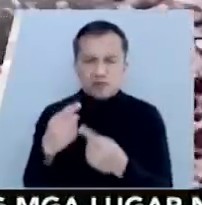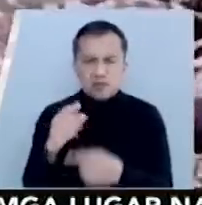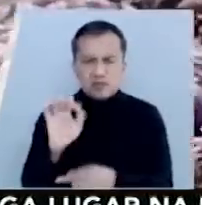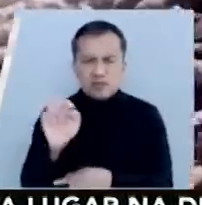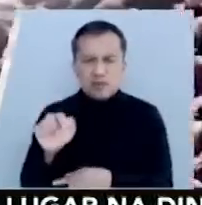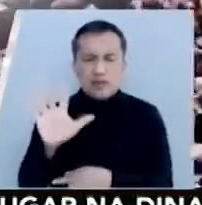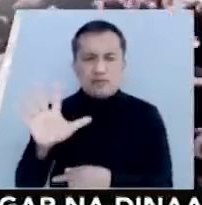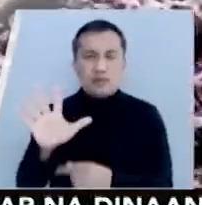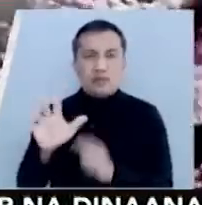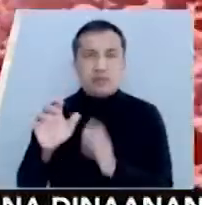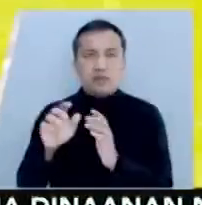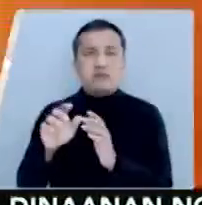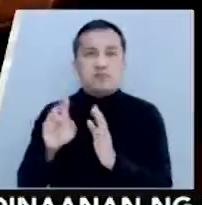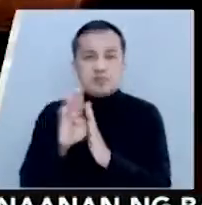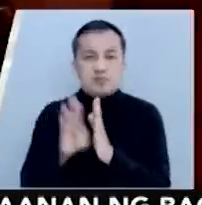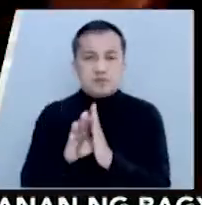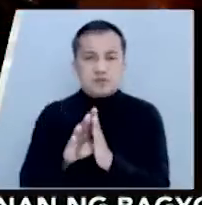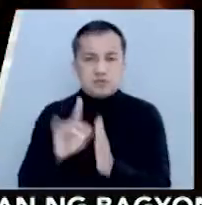napoproduce worldwide.